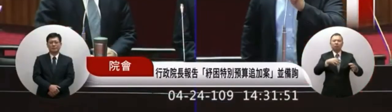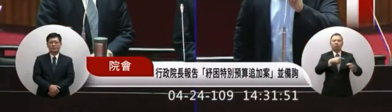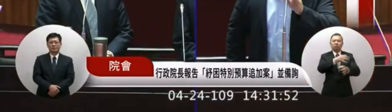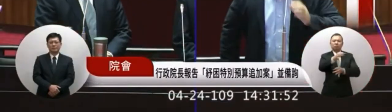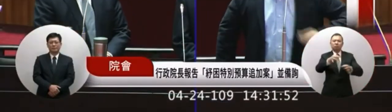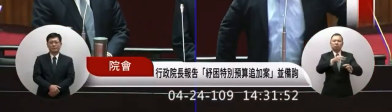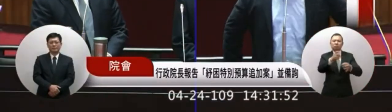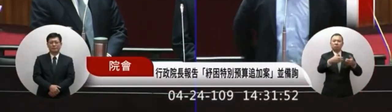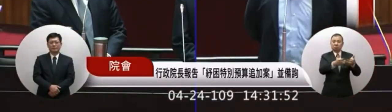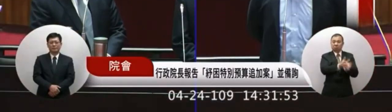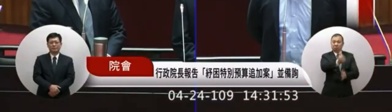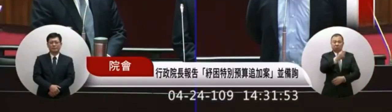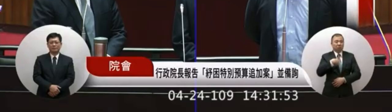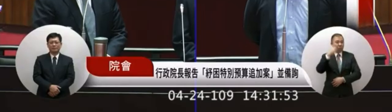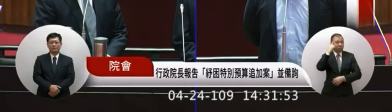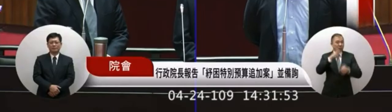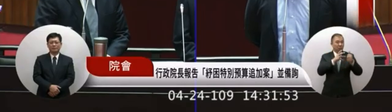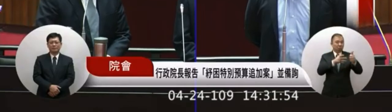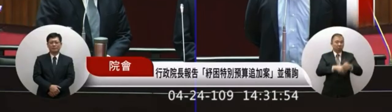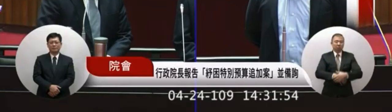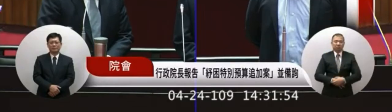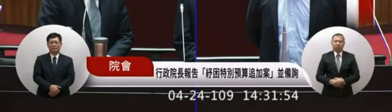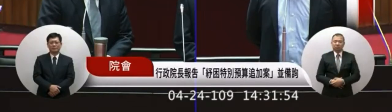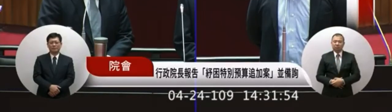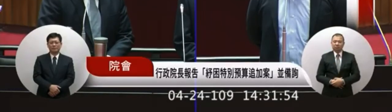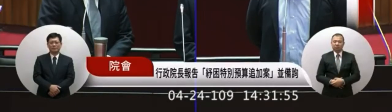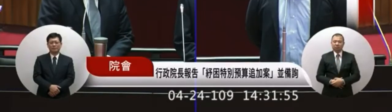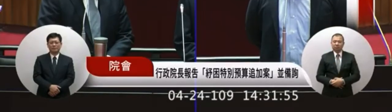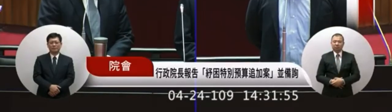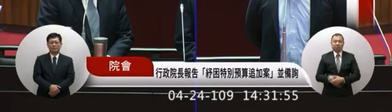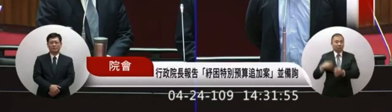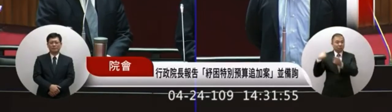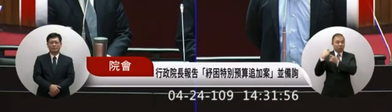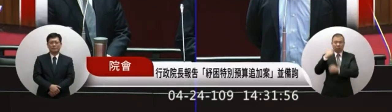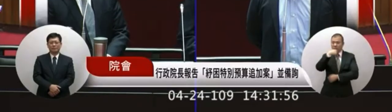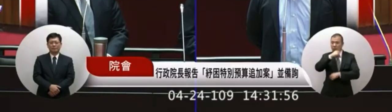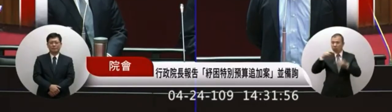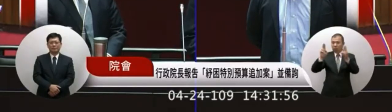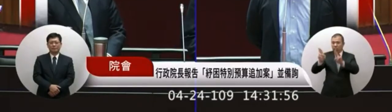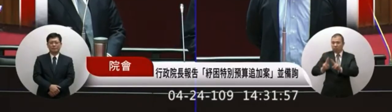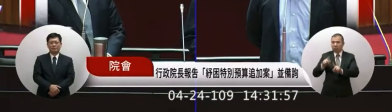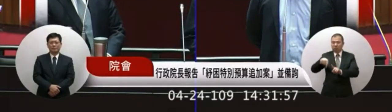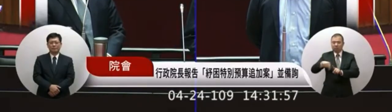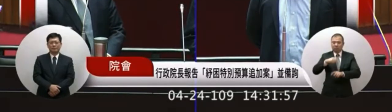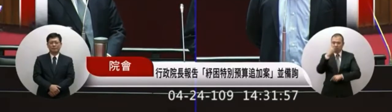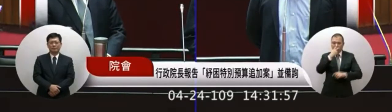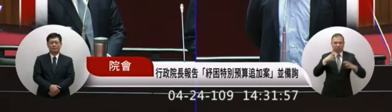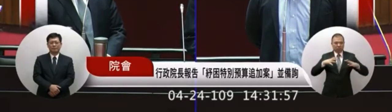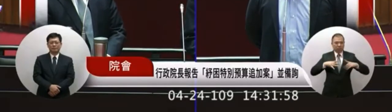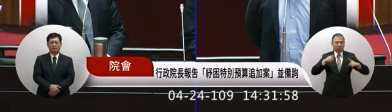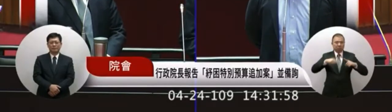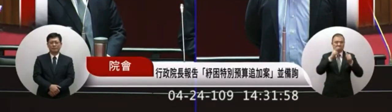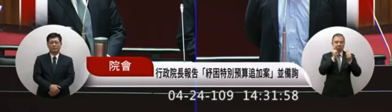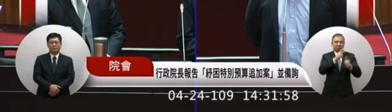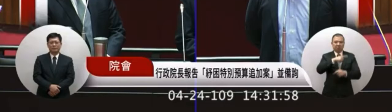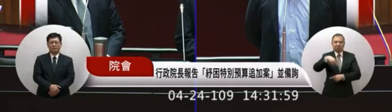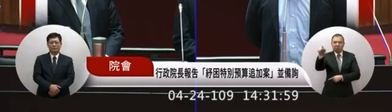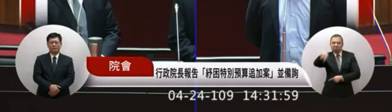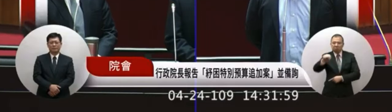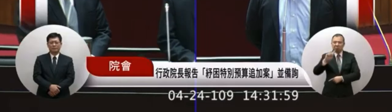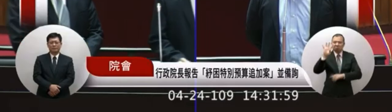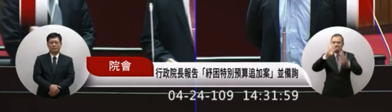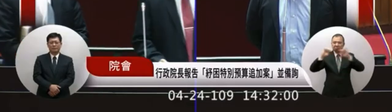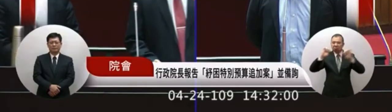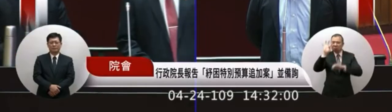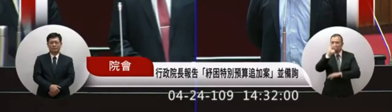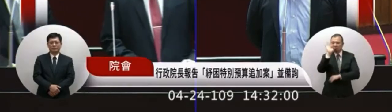要请教你吼，你唔知影，知影讲最近吼，台电有去哦检察官搜索，吼，啊，过来就是讲伊